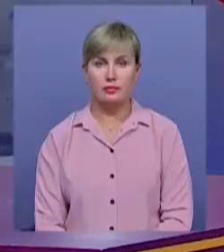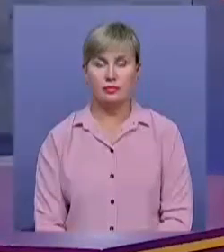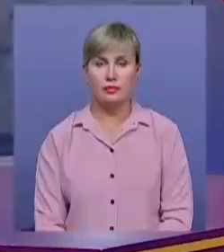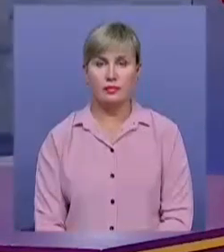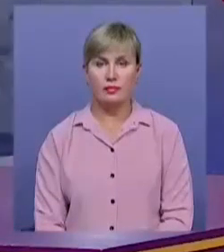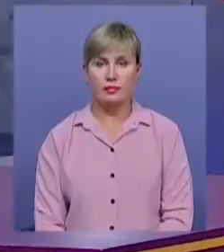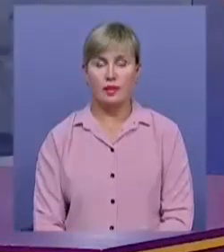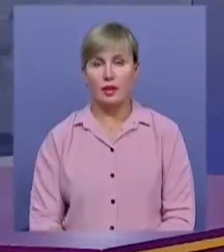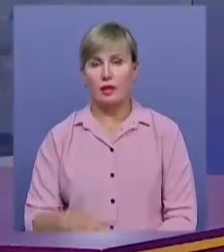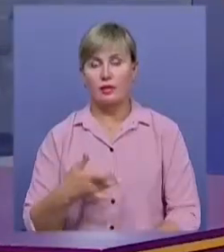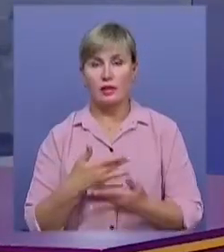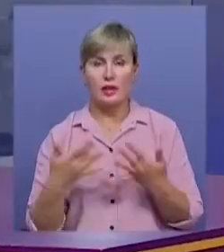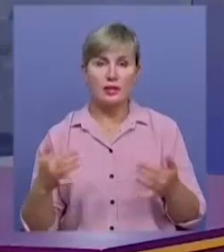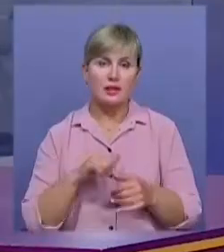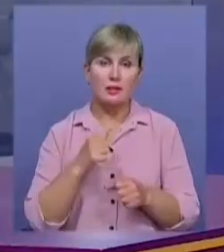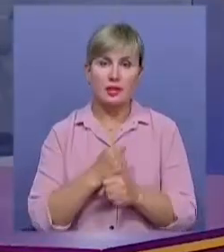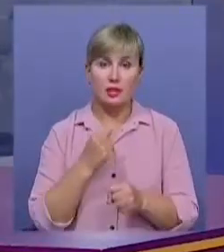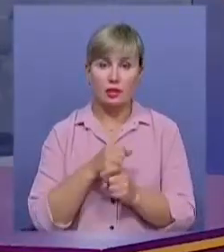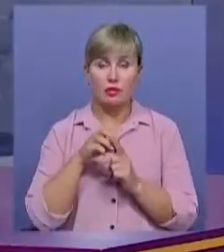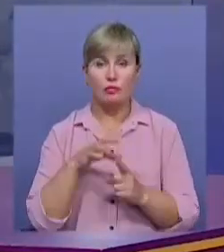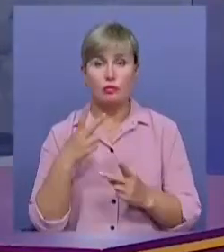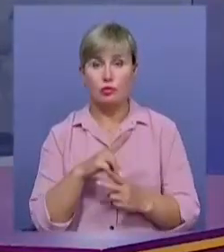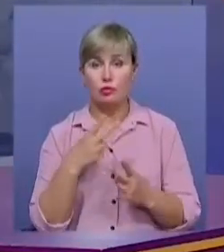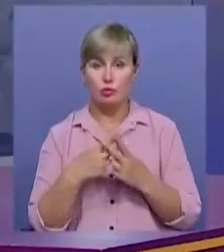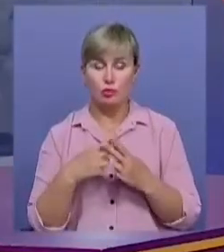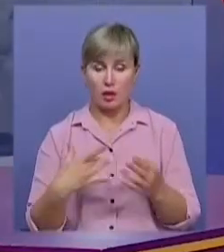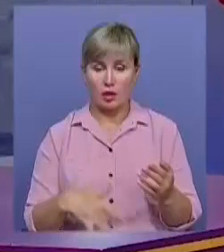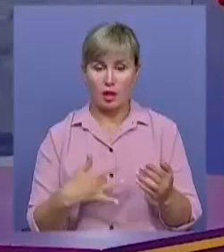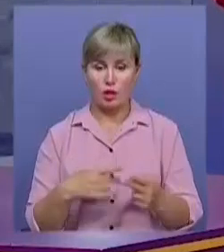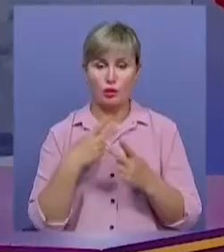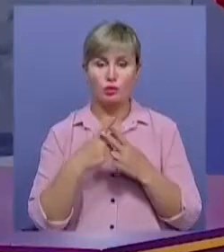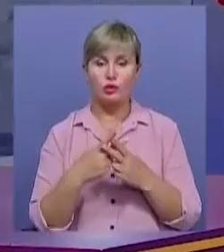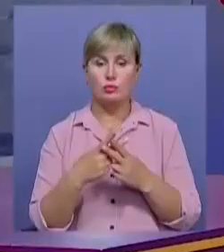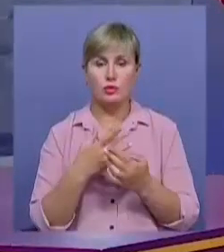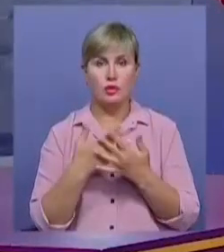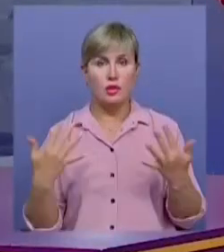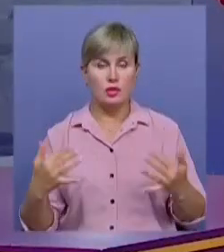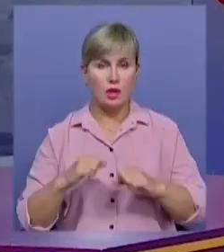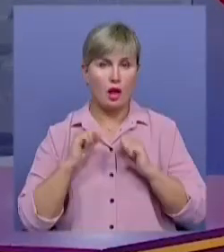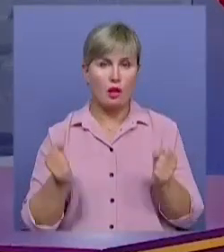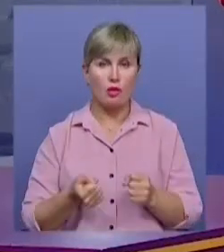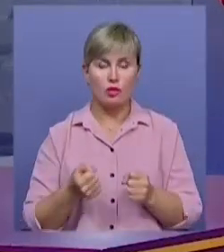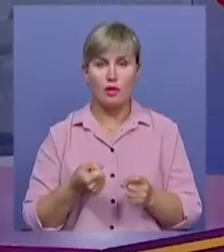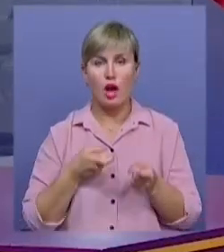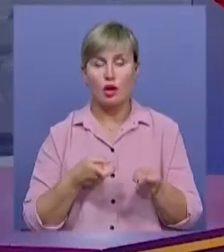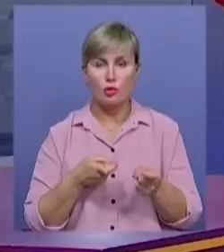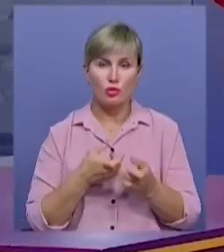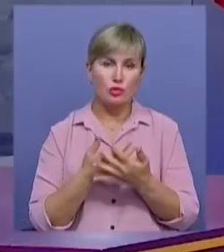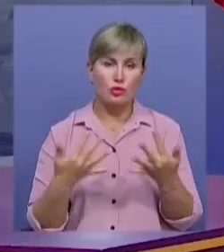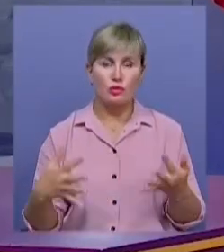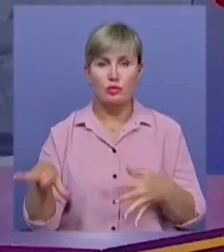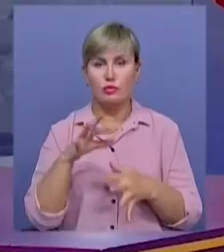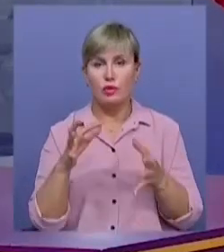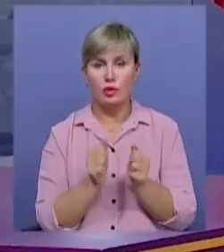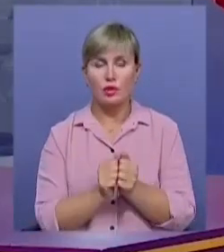Пилы, молотки, ножи и самодельные резаки. В двух тюрьмах Тараза у заключенных обнаружили целый арсенал холодного оружия. Всего во время обысков